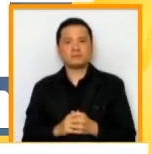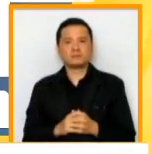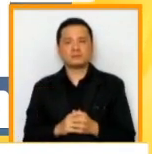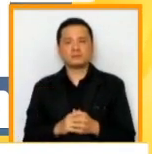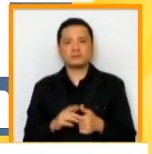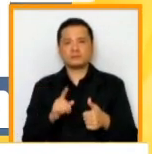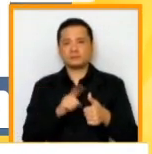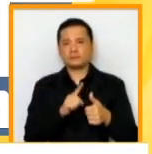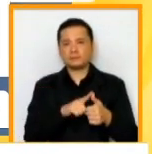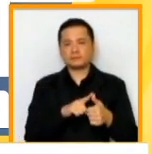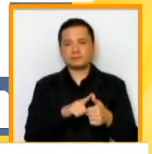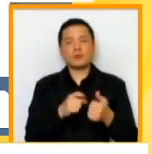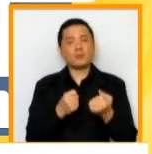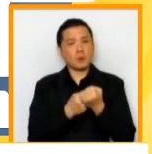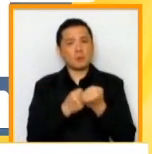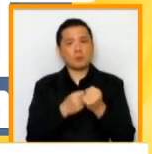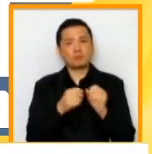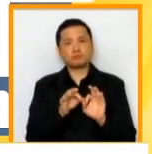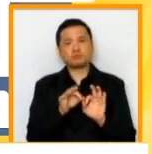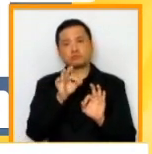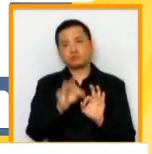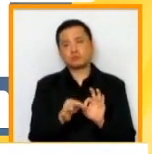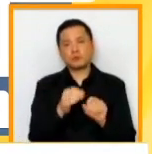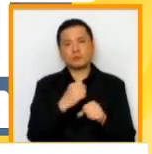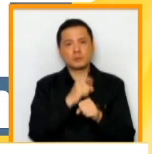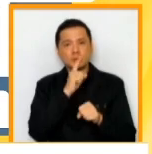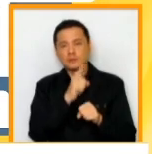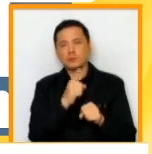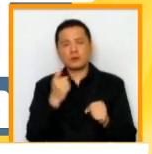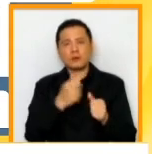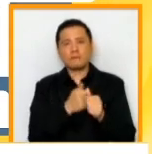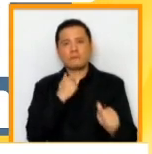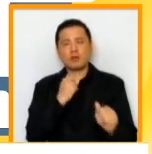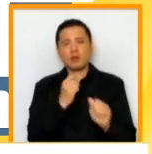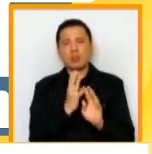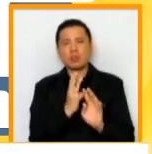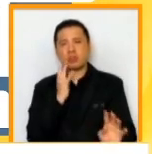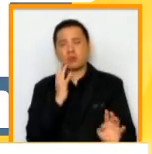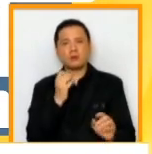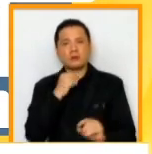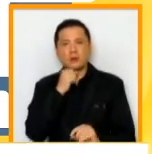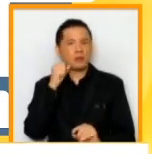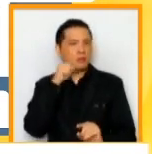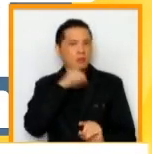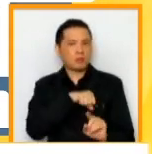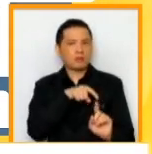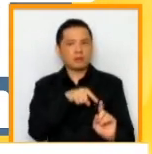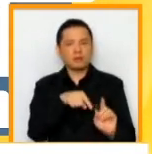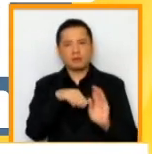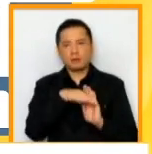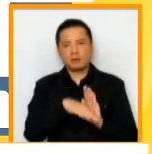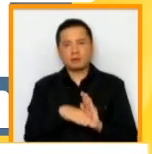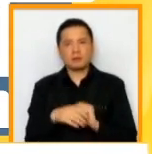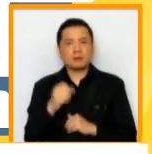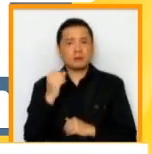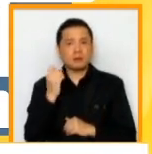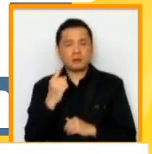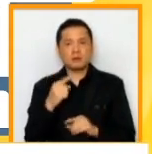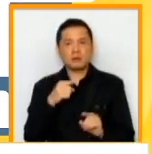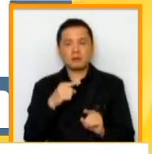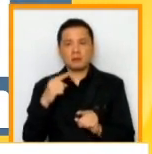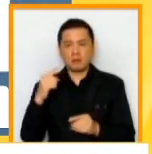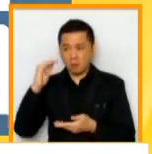sa extension para maiwasan ang maramihang pagpila at hindi malabag ang health protocol. Pero hindi sa banta na babawasan ang budget ng